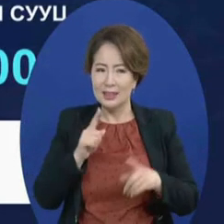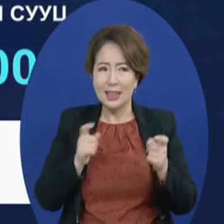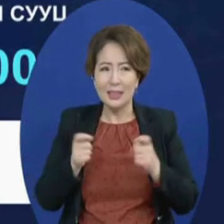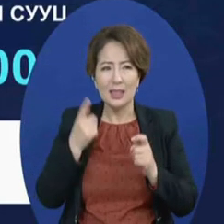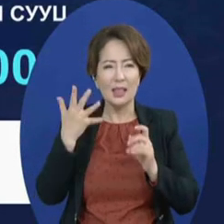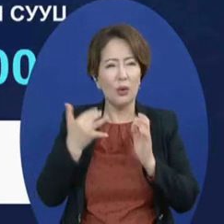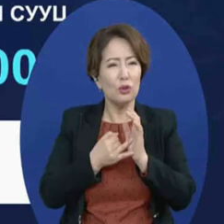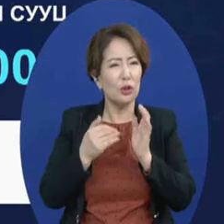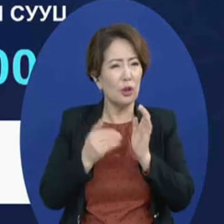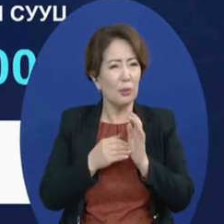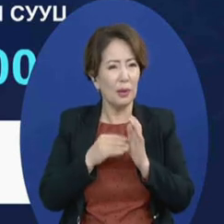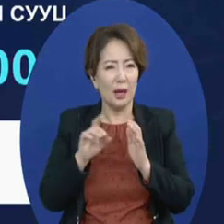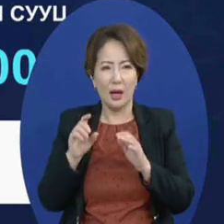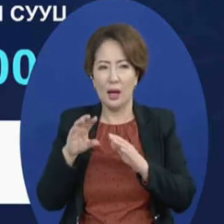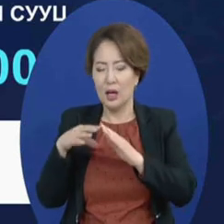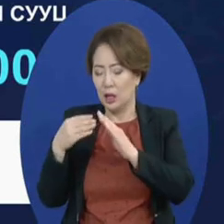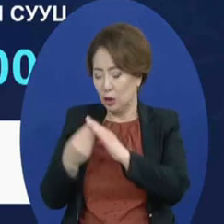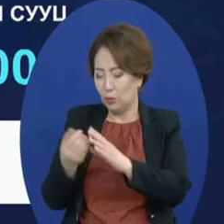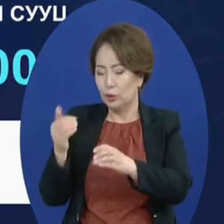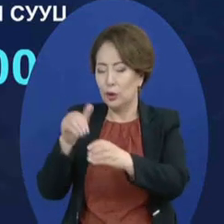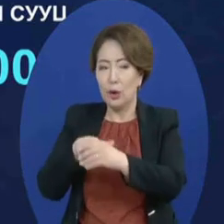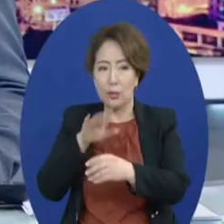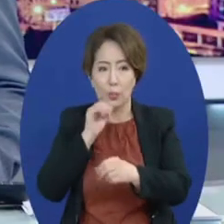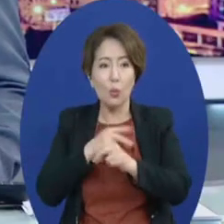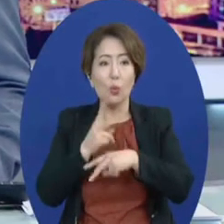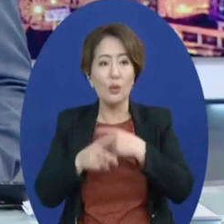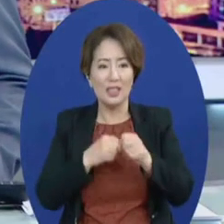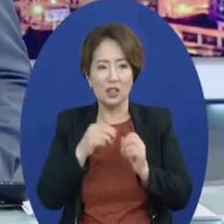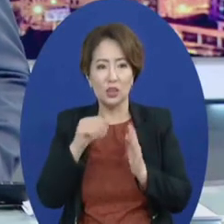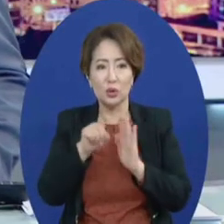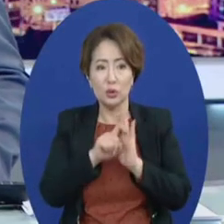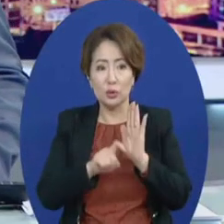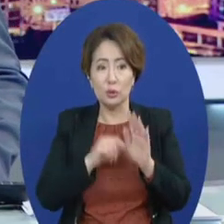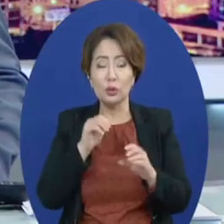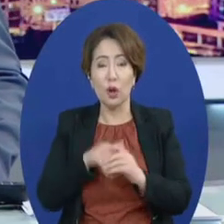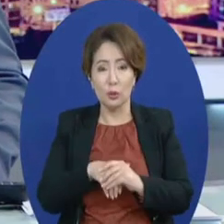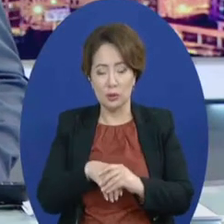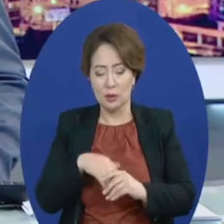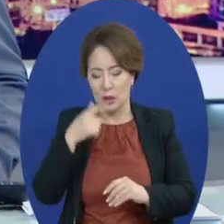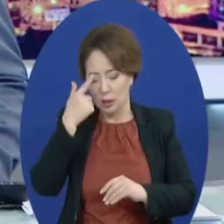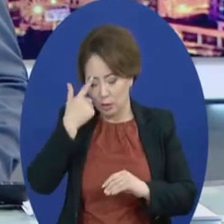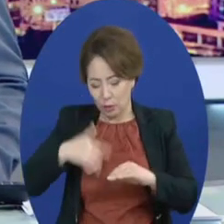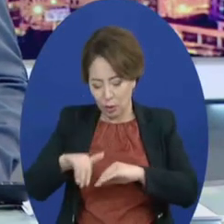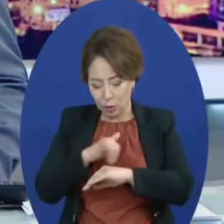үйл ажиллагааны хөтөлбөртөө тусгаад байна. Монгол улс хүний дагсан эрүүл мэндийн